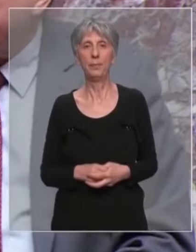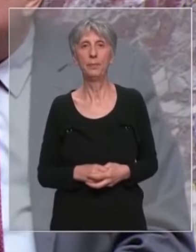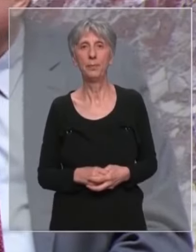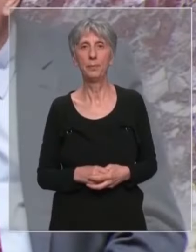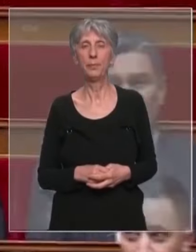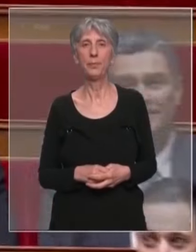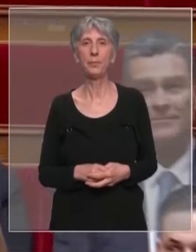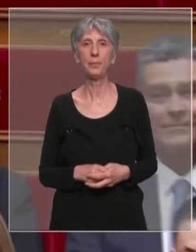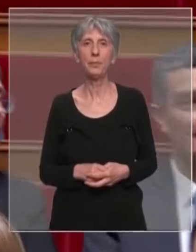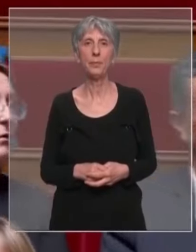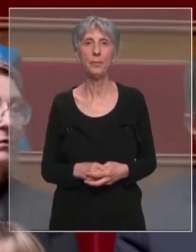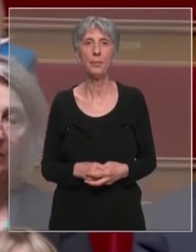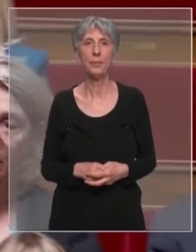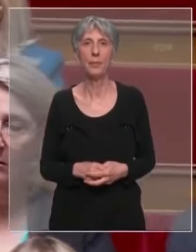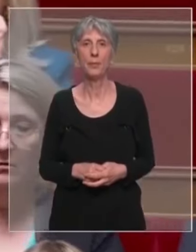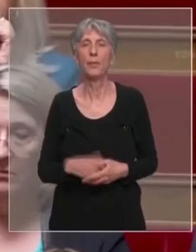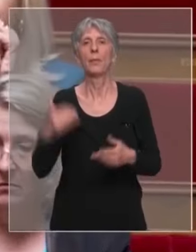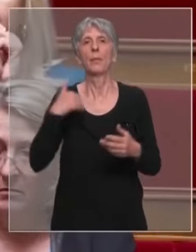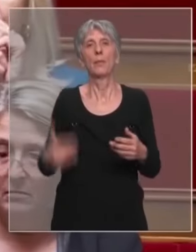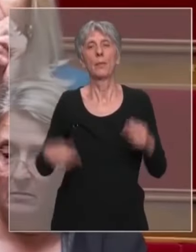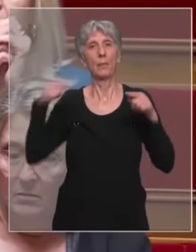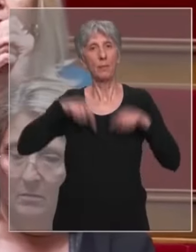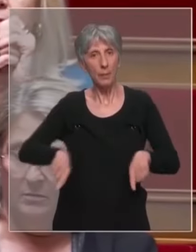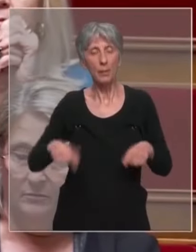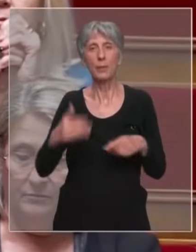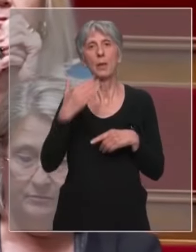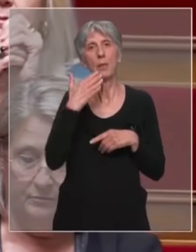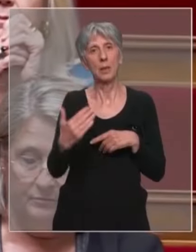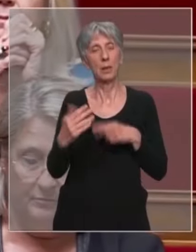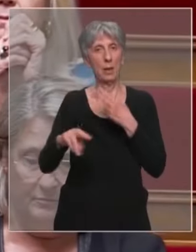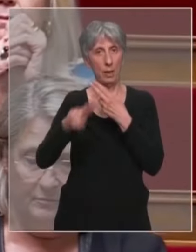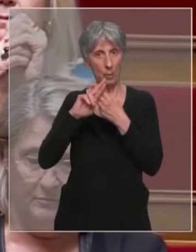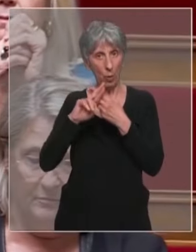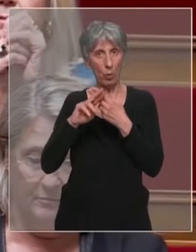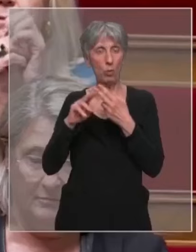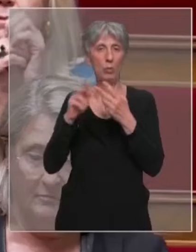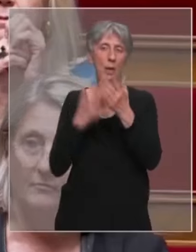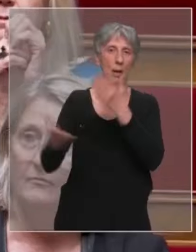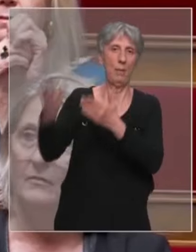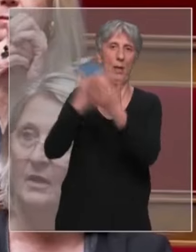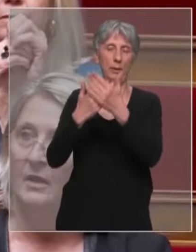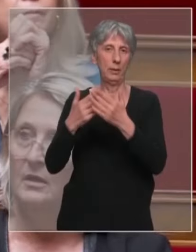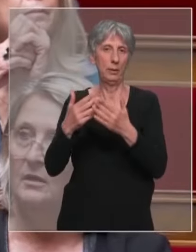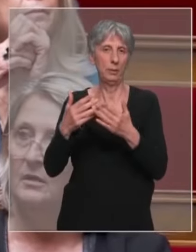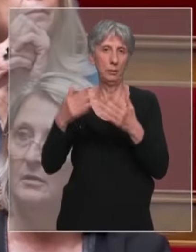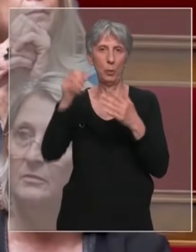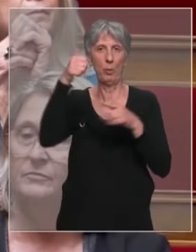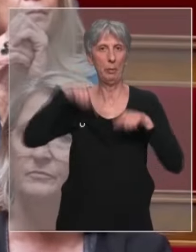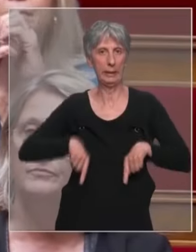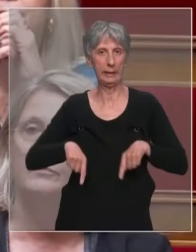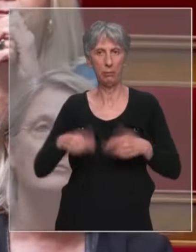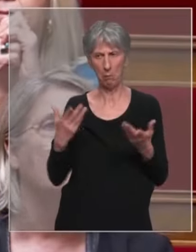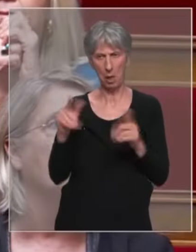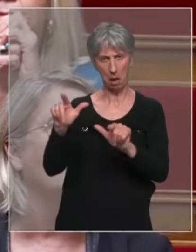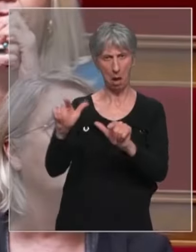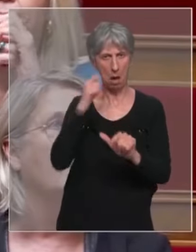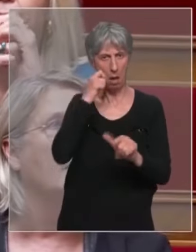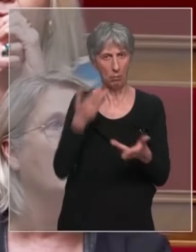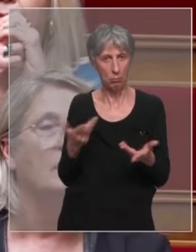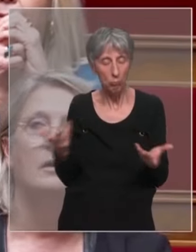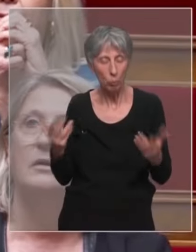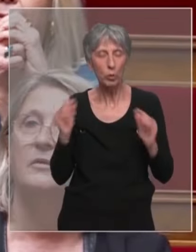Vatin. Madame la Ministre, je vous remercie d'avoir répondu au nom du Premier ministre, qui est pourtant présent. Mais je suis très étonné